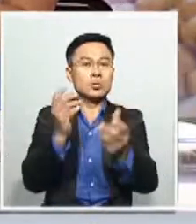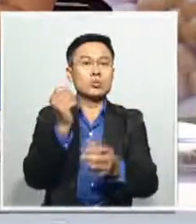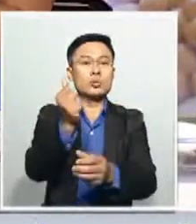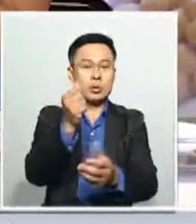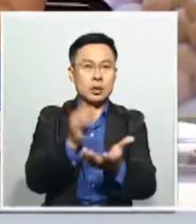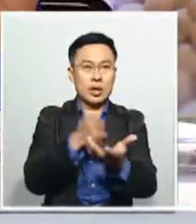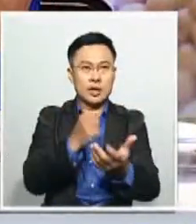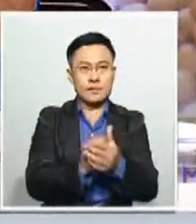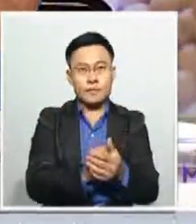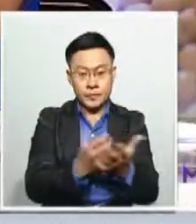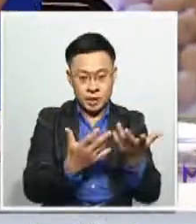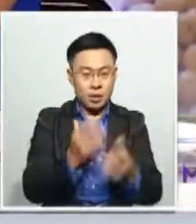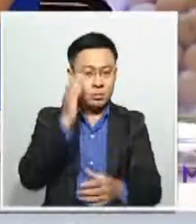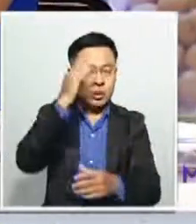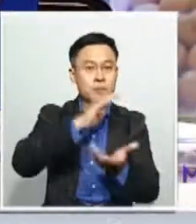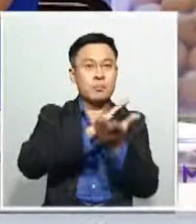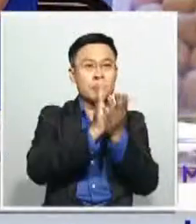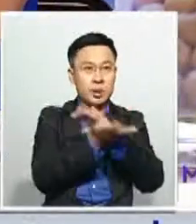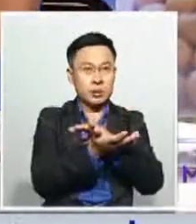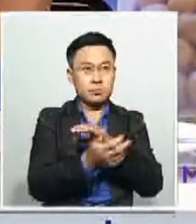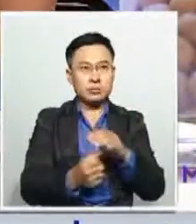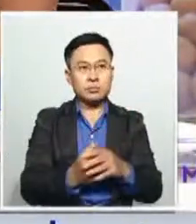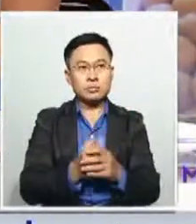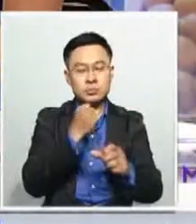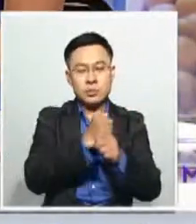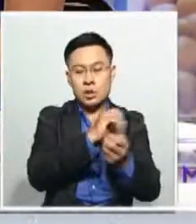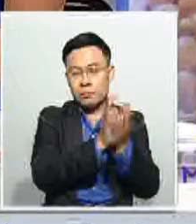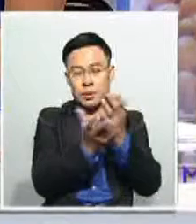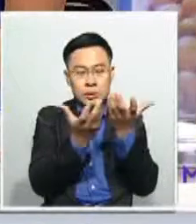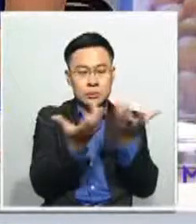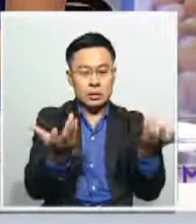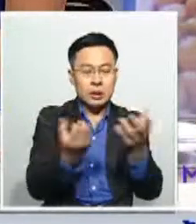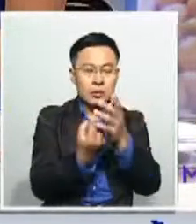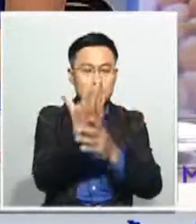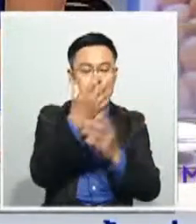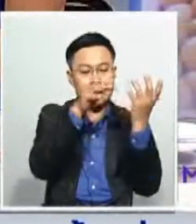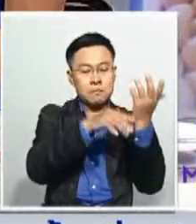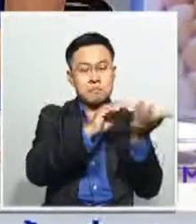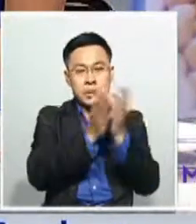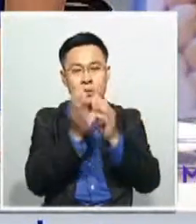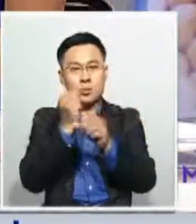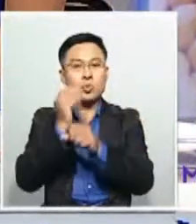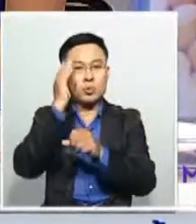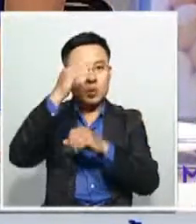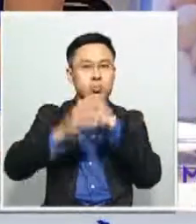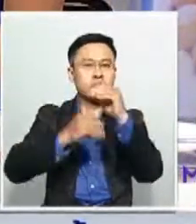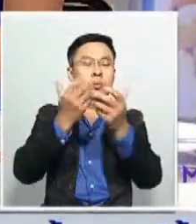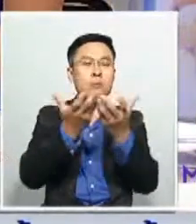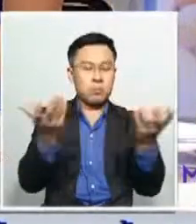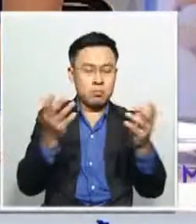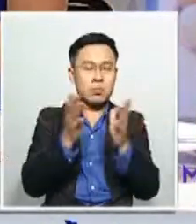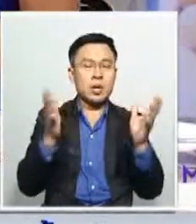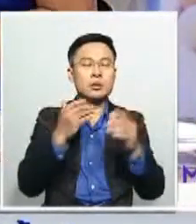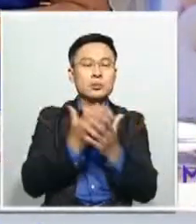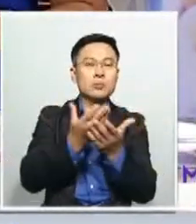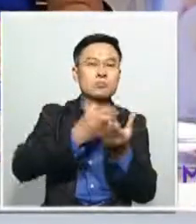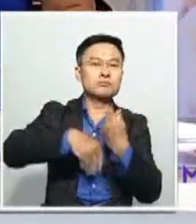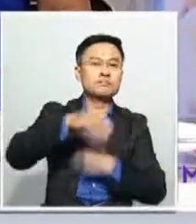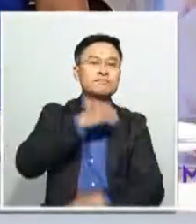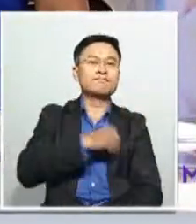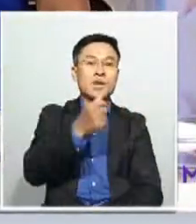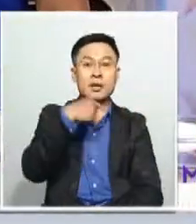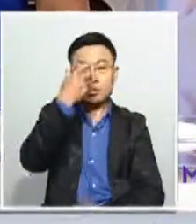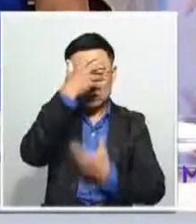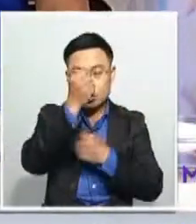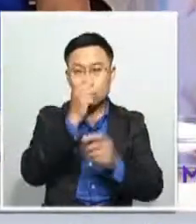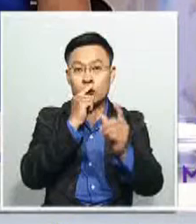เป็นเห็ด3รสเห็ดอะไรอย่างเงี้ยก็ถือว่าเป็นนวัตกรรม แปรรูปอีกอะไรอีกอย่างเงี้ยนะครับแนวโน้มก็จะเห็นเป็นแบบนี ้ ใครที่สนใ